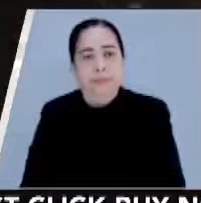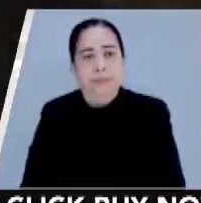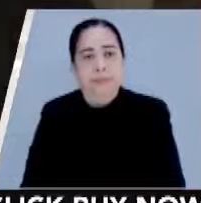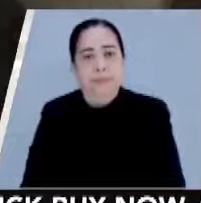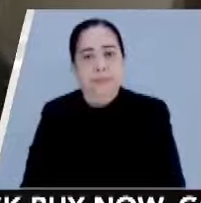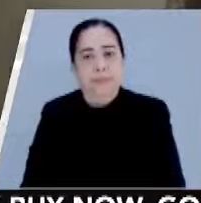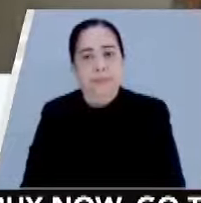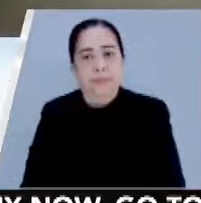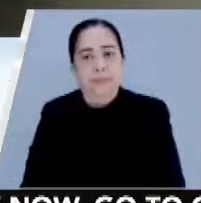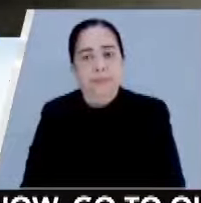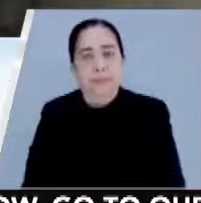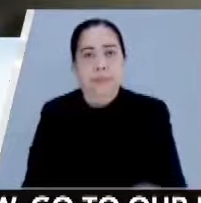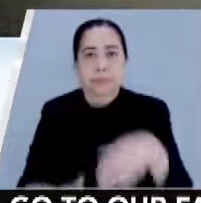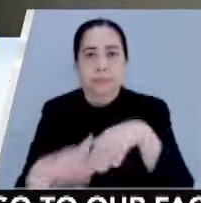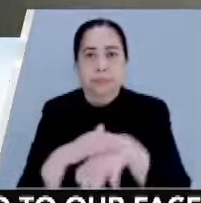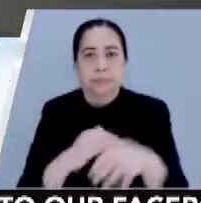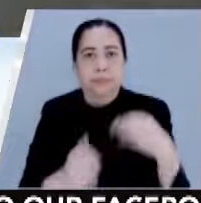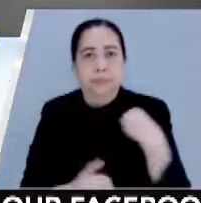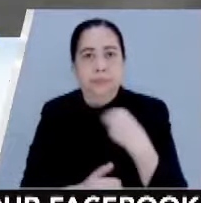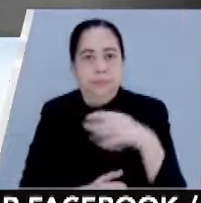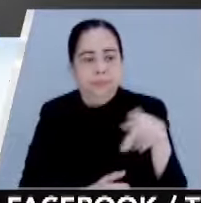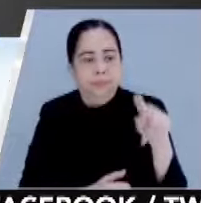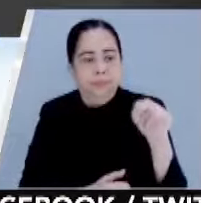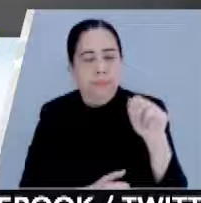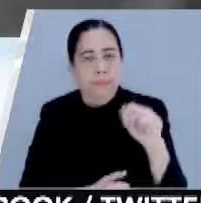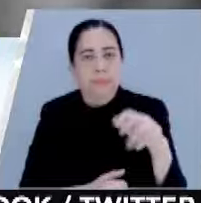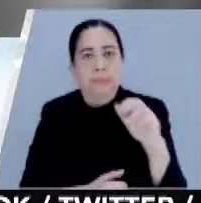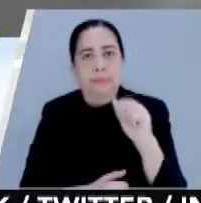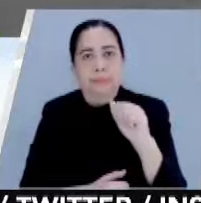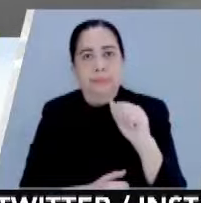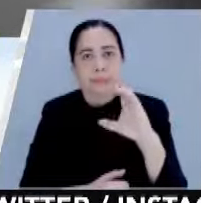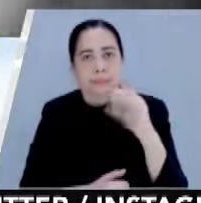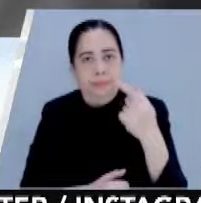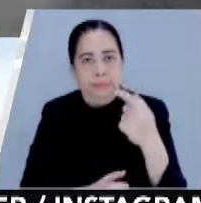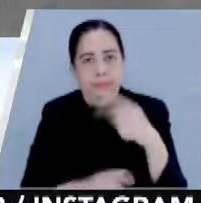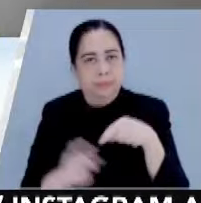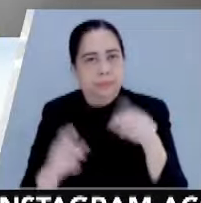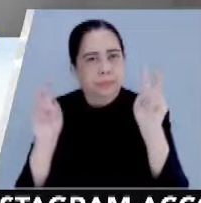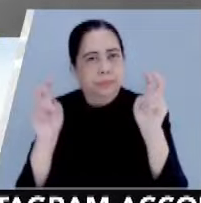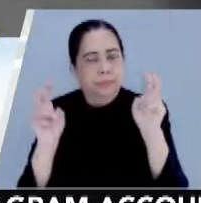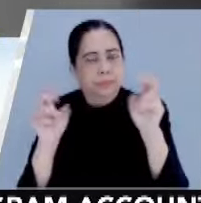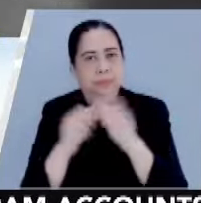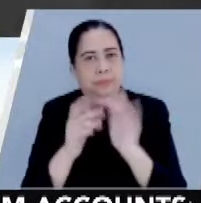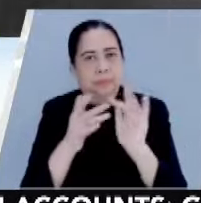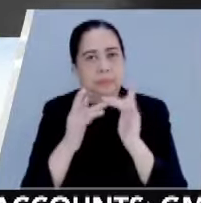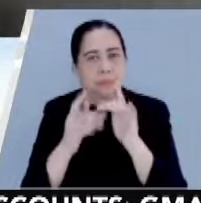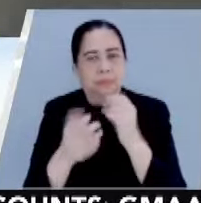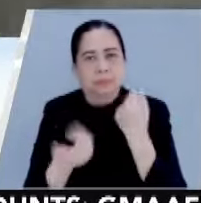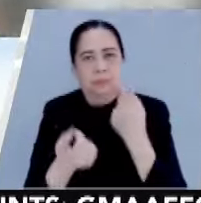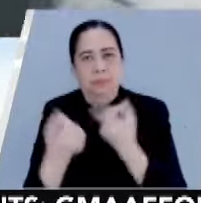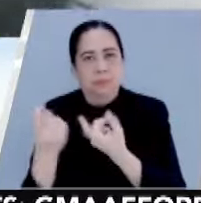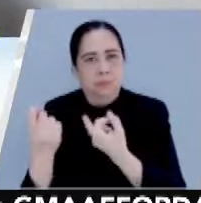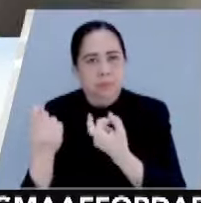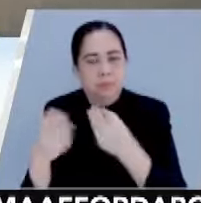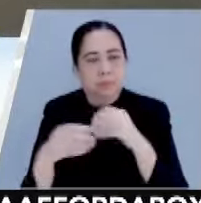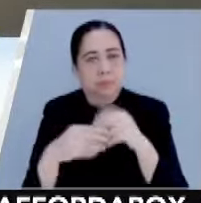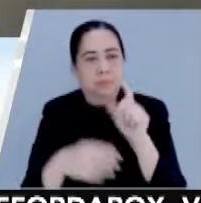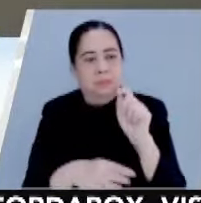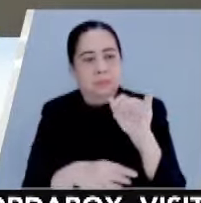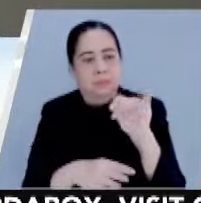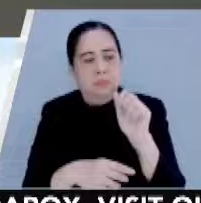Ni-raid ng mga miyembro ng PNP Anti-Cybercrime Group ang mga umano'y online prostitution den sa Tayabas at Lucena sa